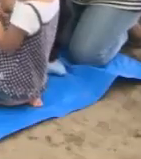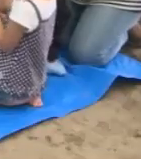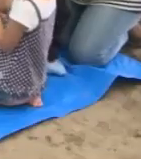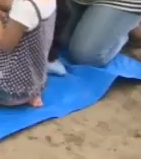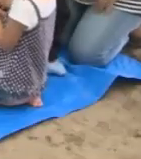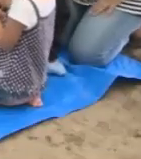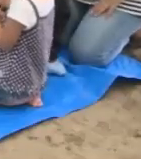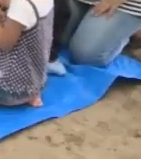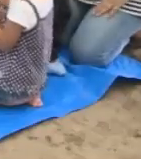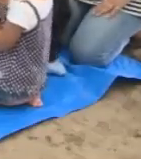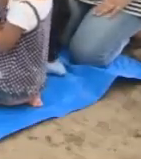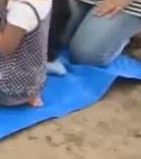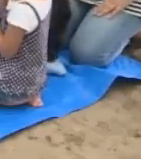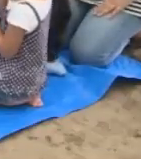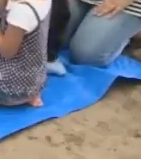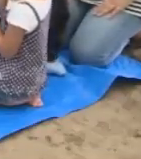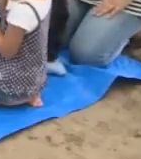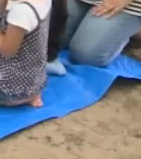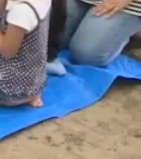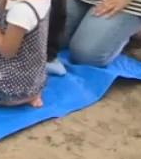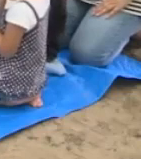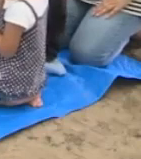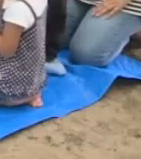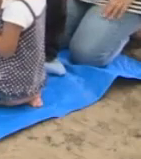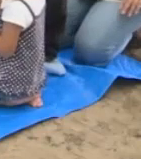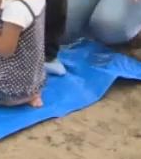ます。